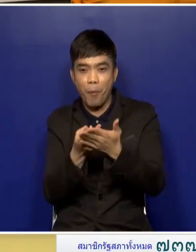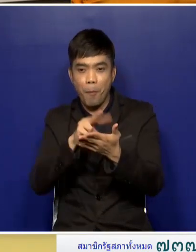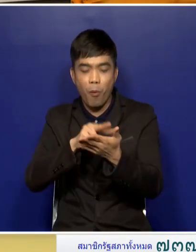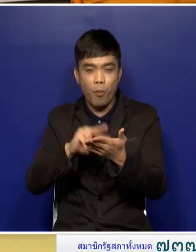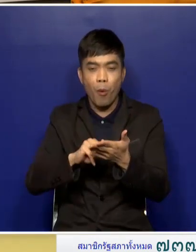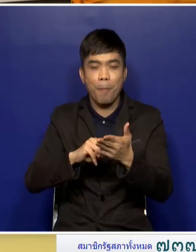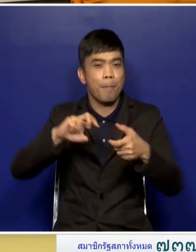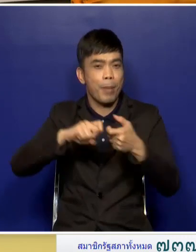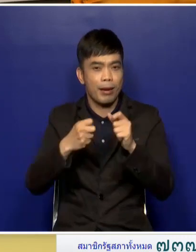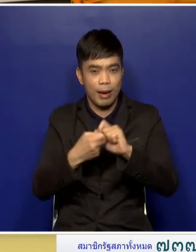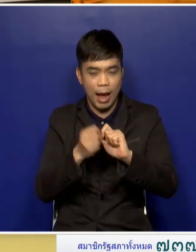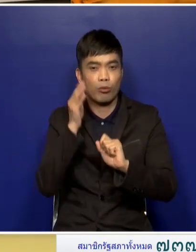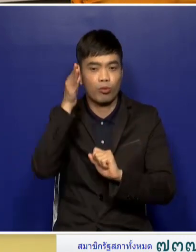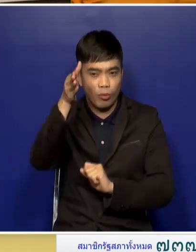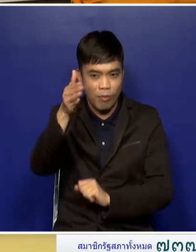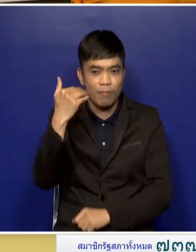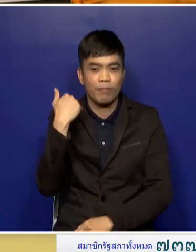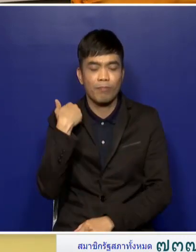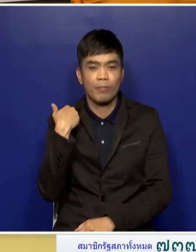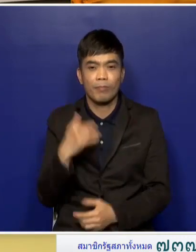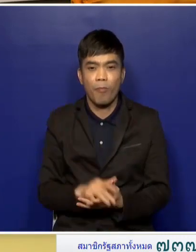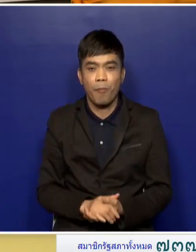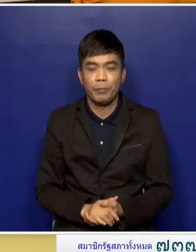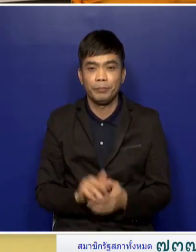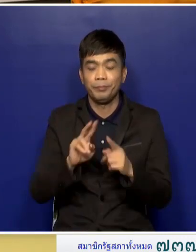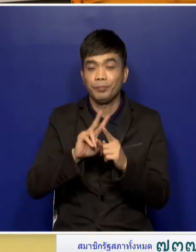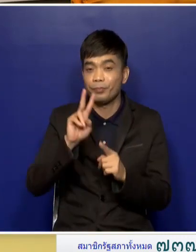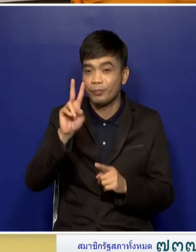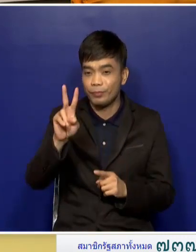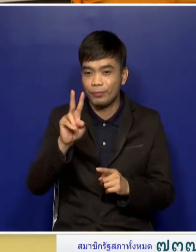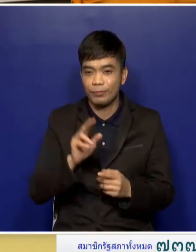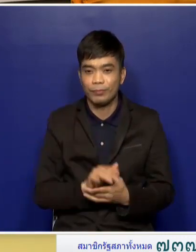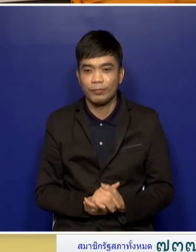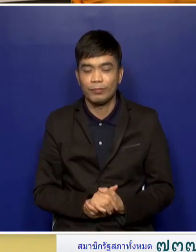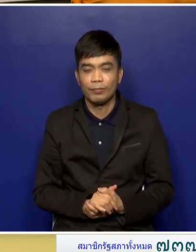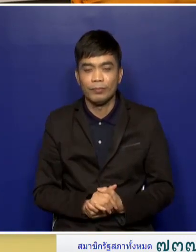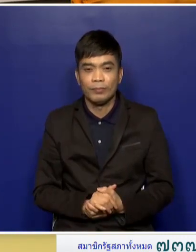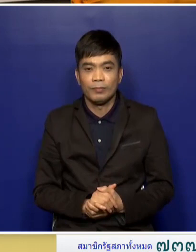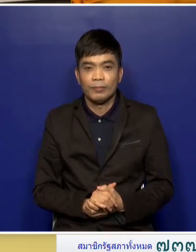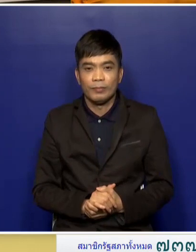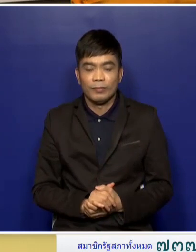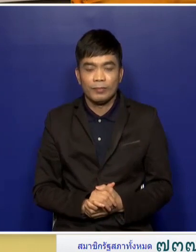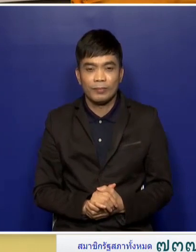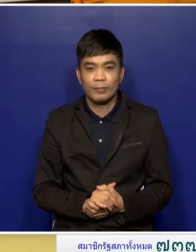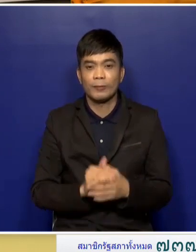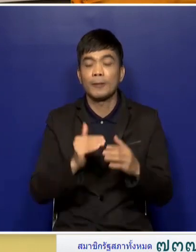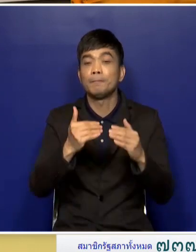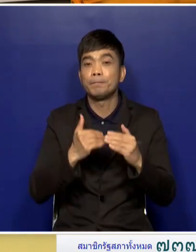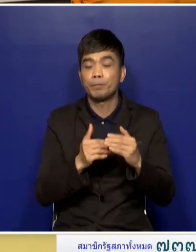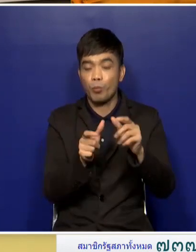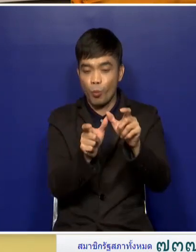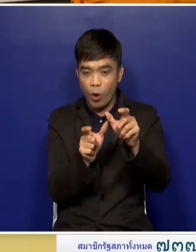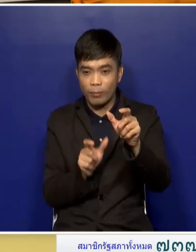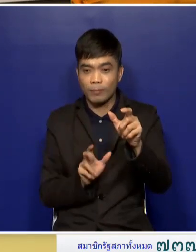เป็ปั estabgia ในภัหังนะครับส่อที่สองเนี่ยก็คืออย่ที่ท่านทิรัชชัได้อิปราย ในวัสามบอกว่า